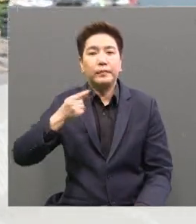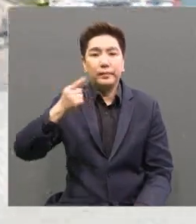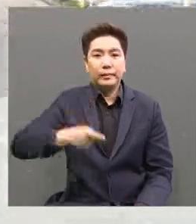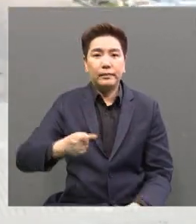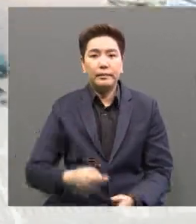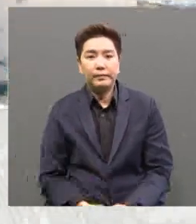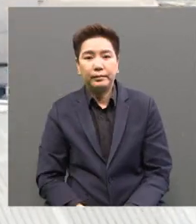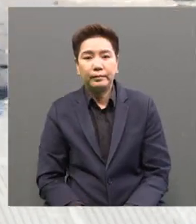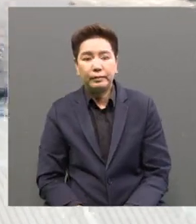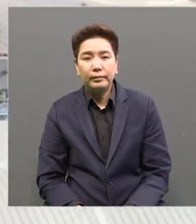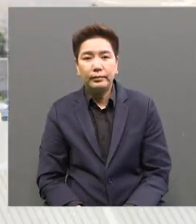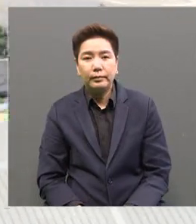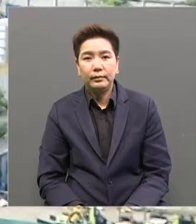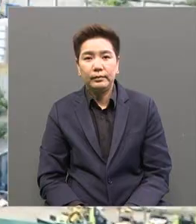ครับ